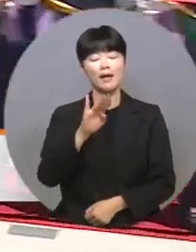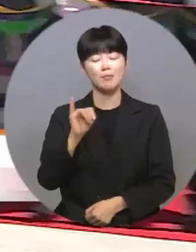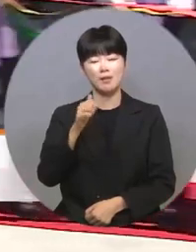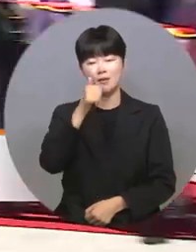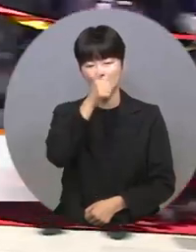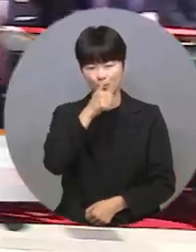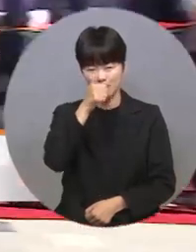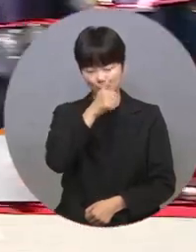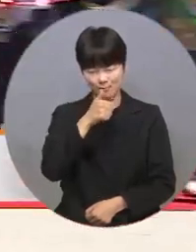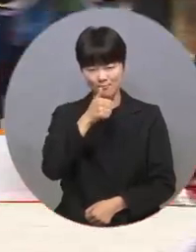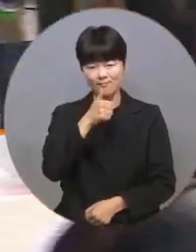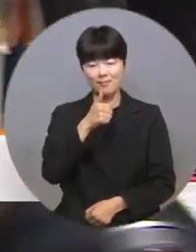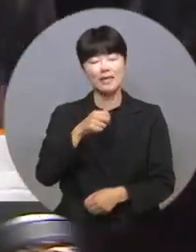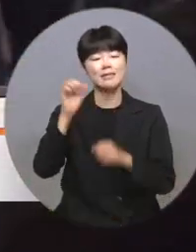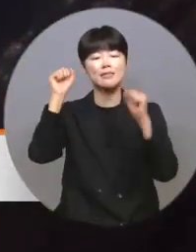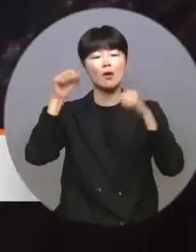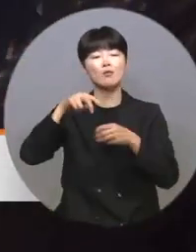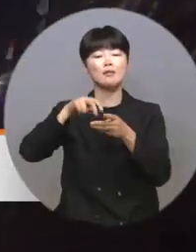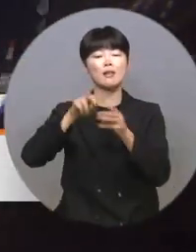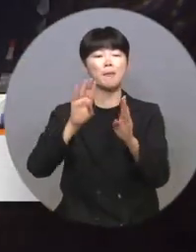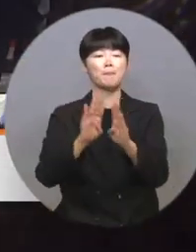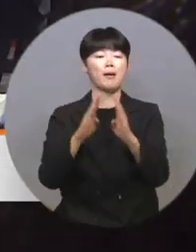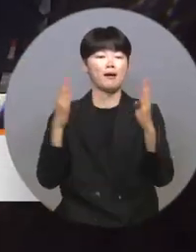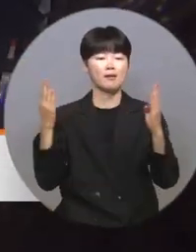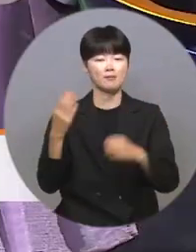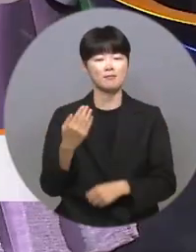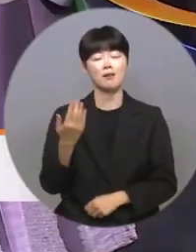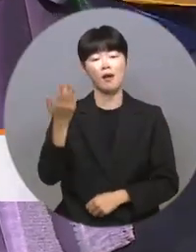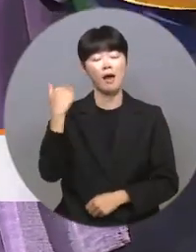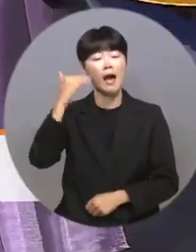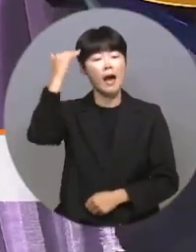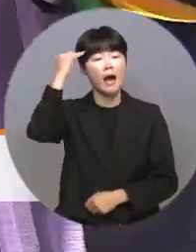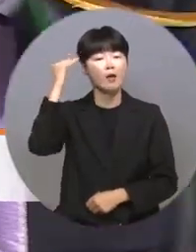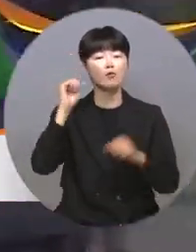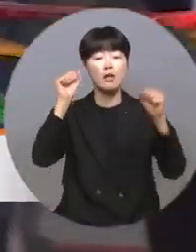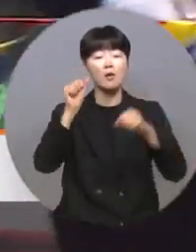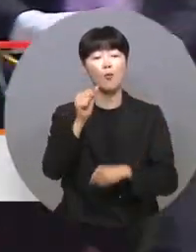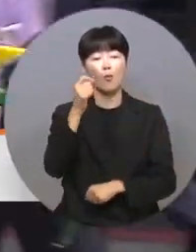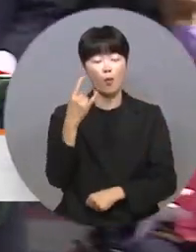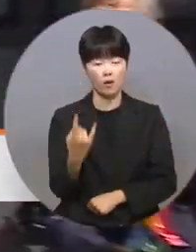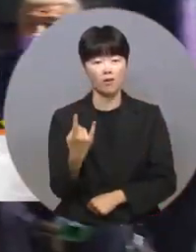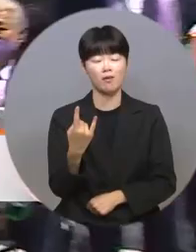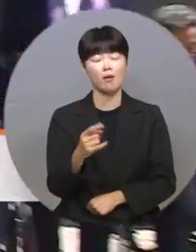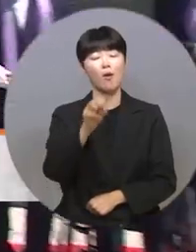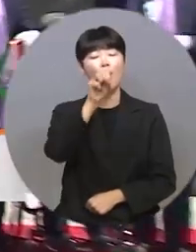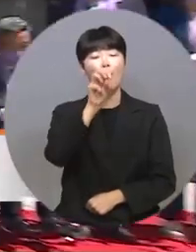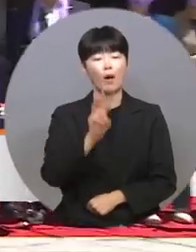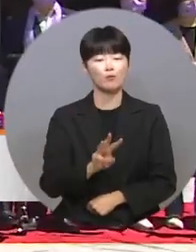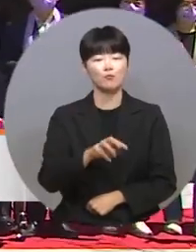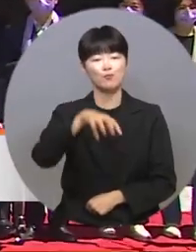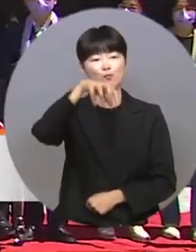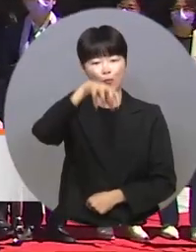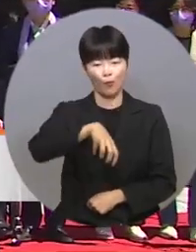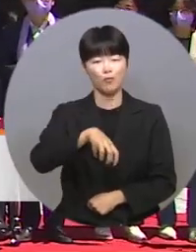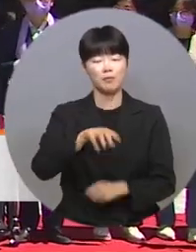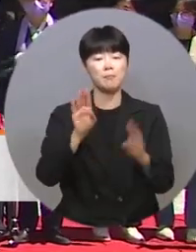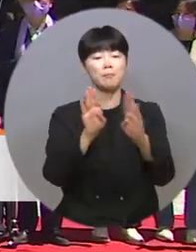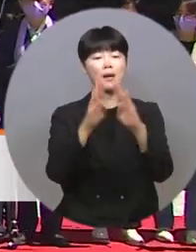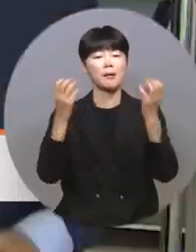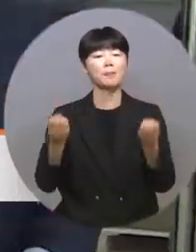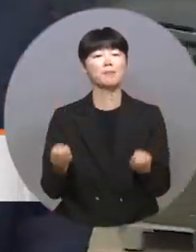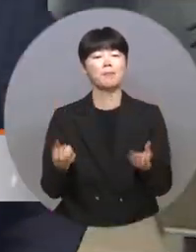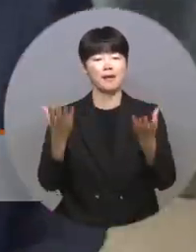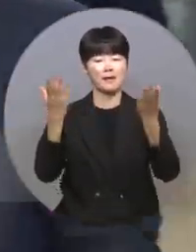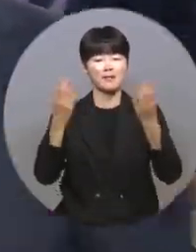18일 대한장애인체육회는 광주광역시 북구 광주교육대학교 내에서 제1호 반다비체육센터 개관식을